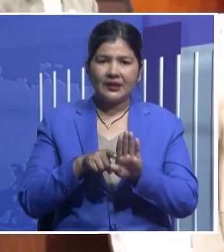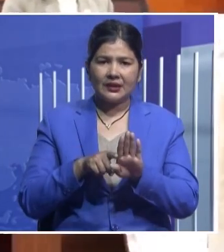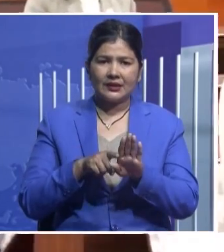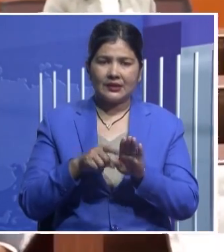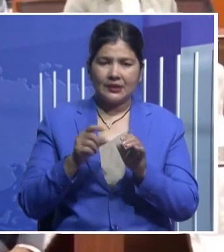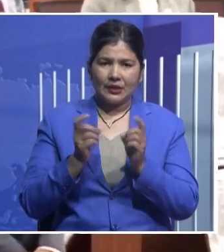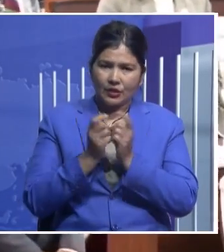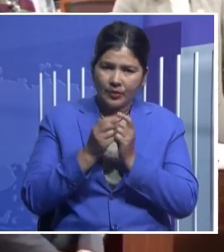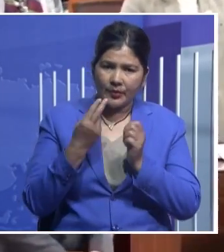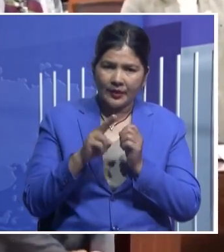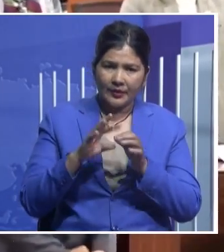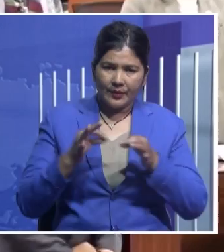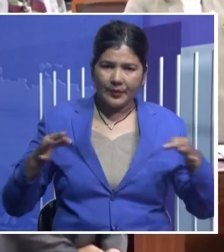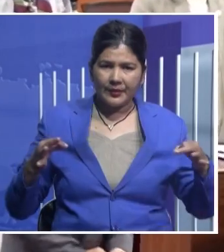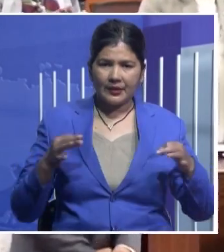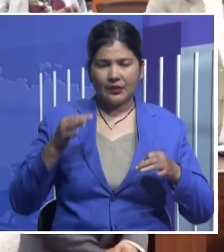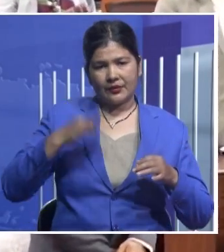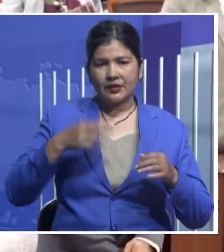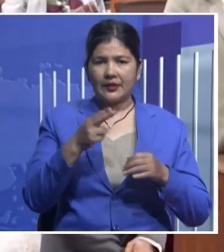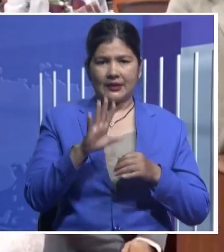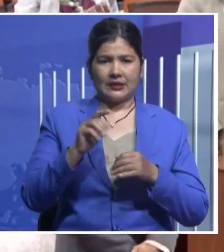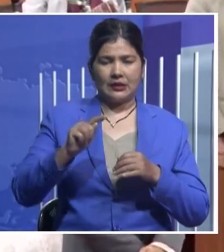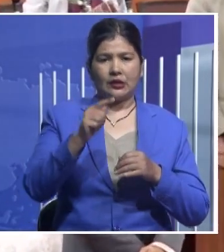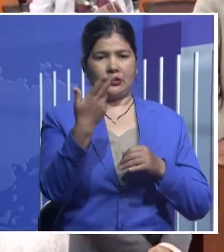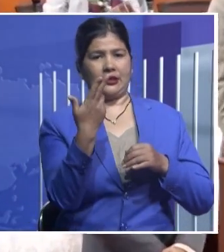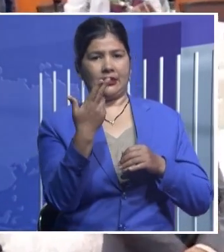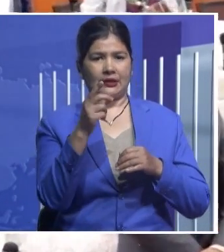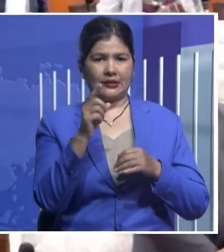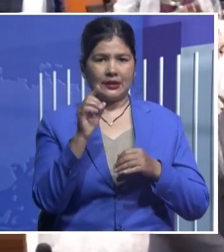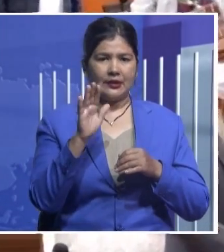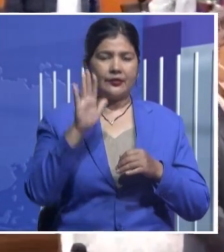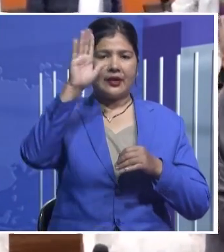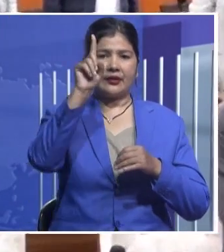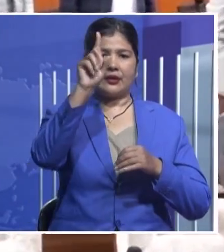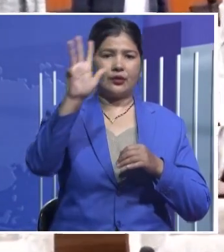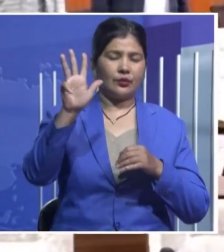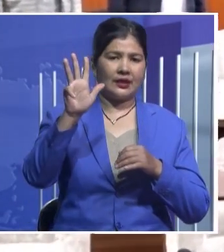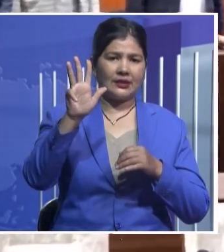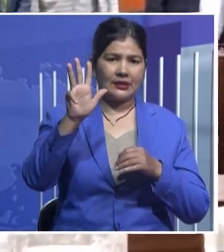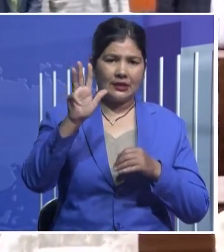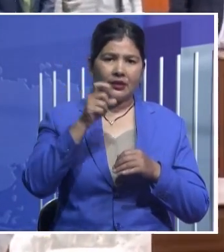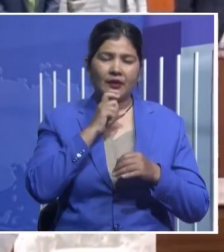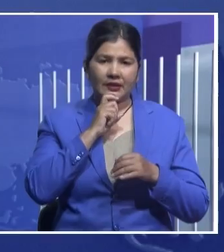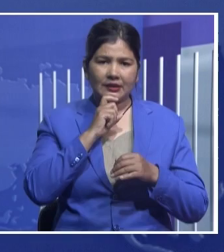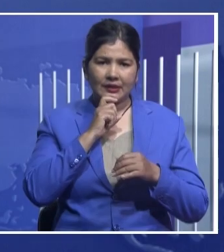विभिन्न मिति तय भएका छन्। कर्णाली प्रदेश सभाको अर्को बैठक आगामी फागुन 19 गते बिहिबार बस्नेछ।